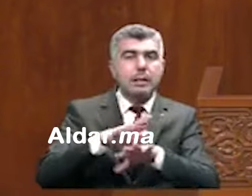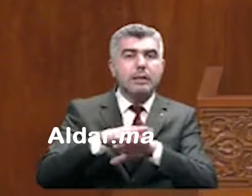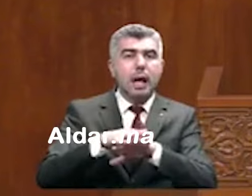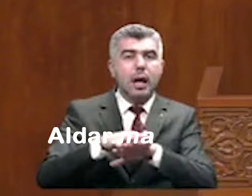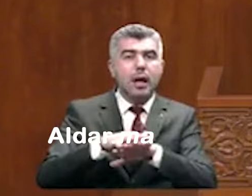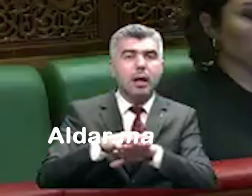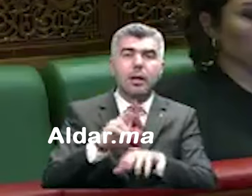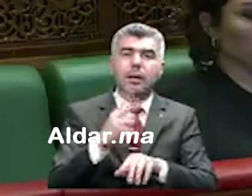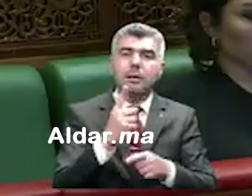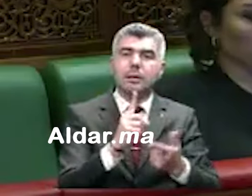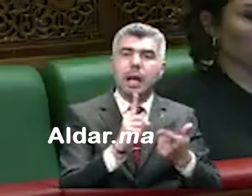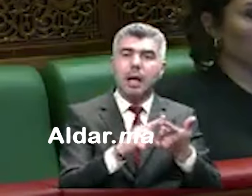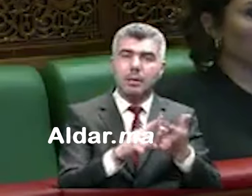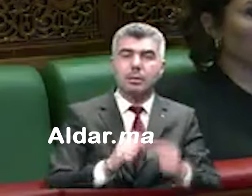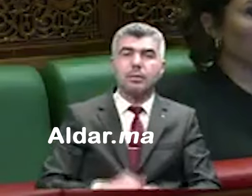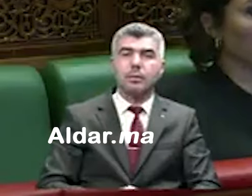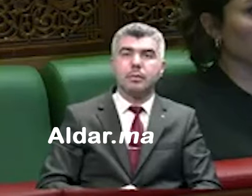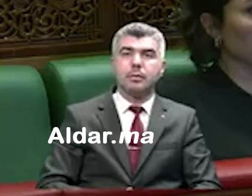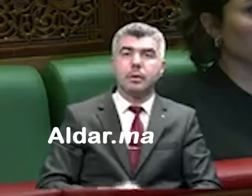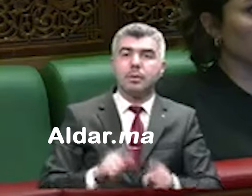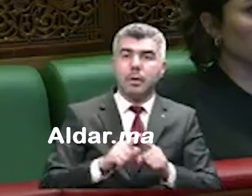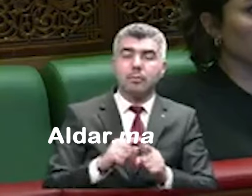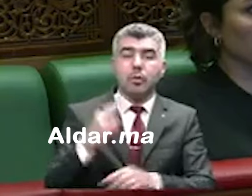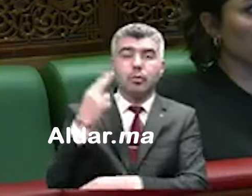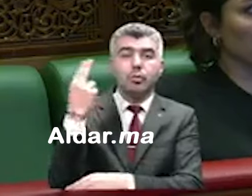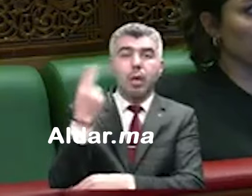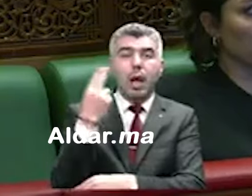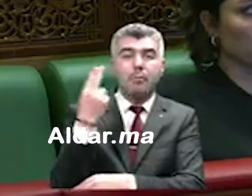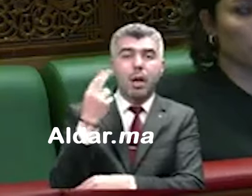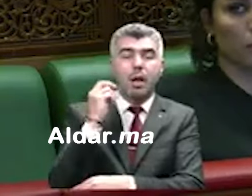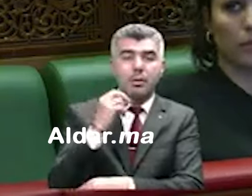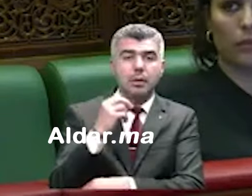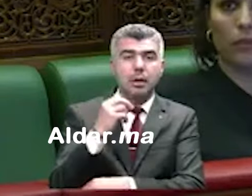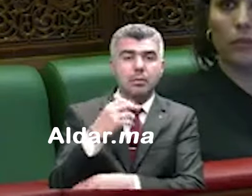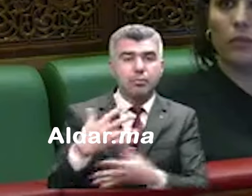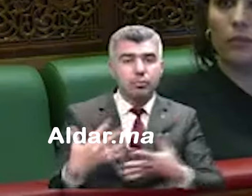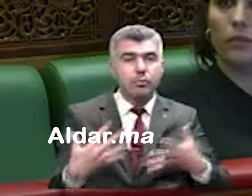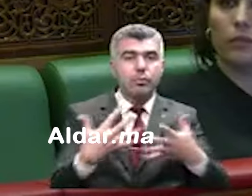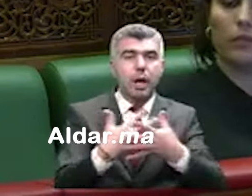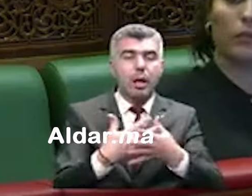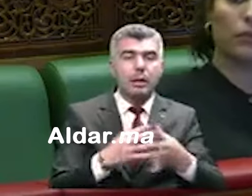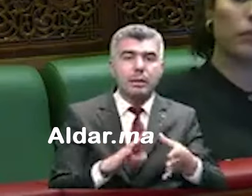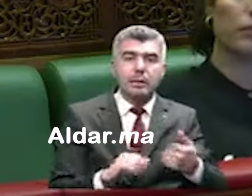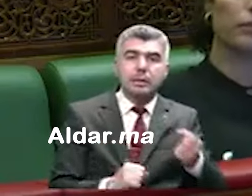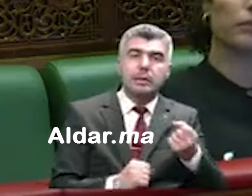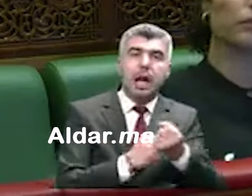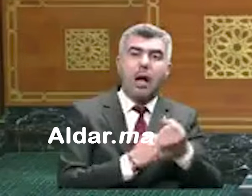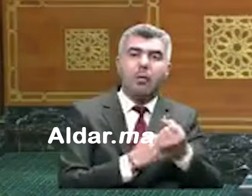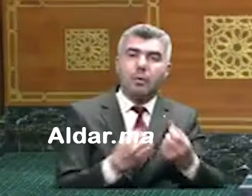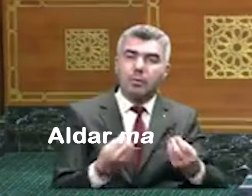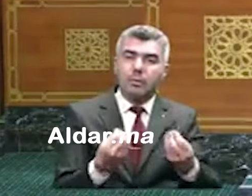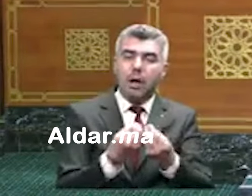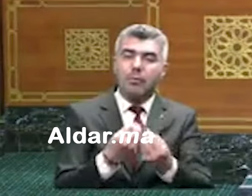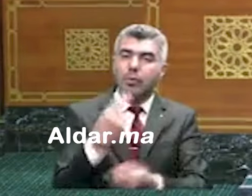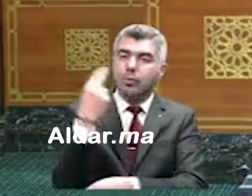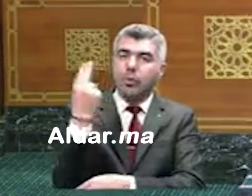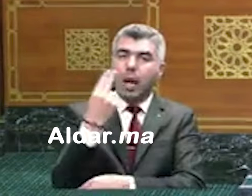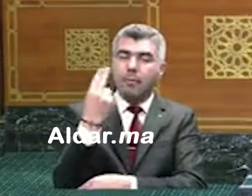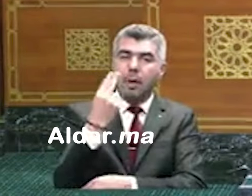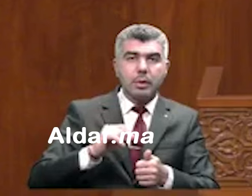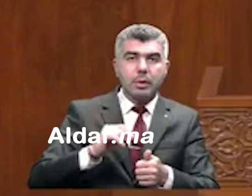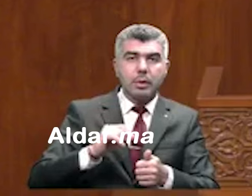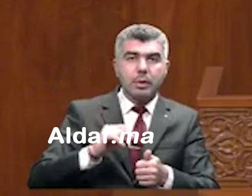اثنين والذي يشكل نواه جامعيه في اطار الشراكه والتعاون القائمين مع جامعه محمد الخامس